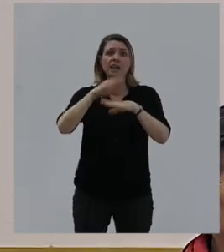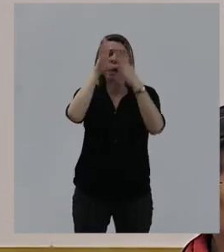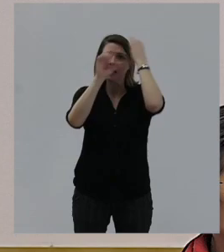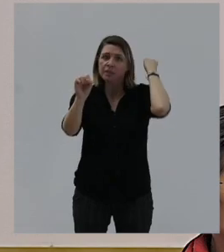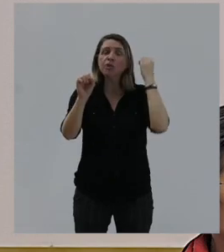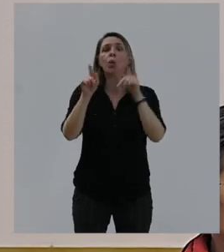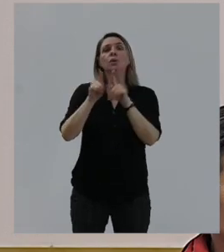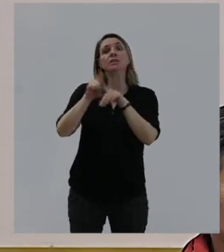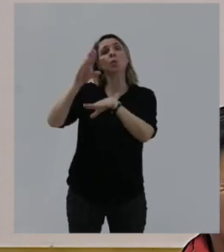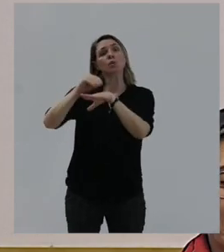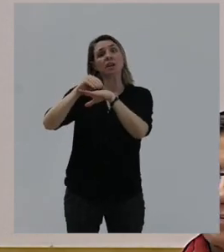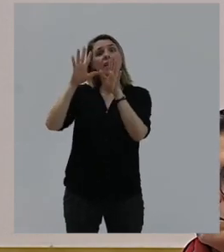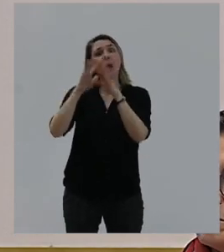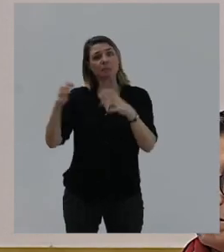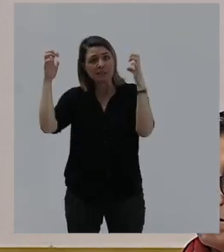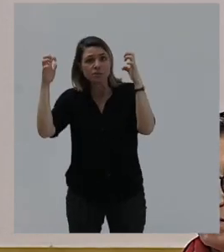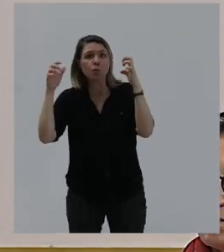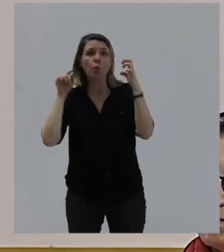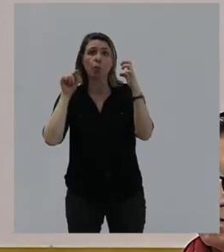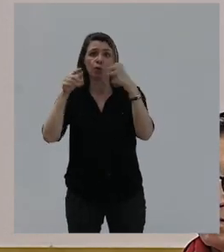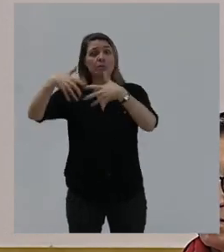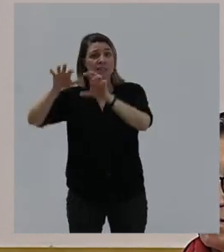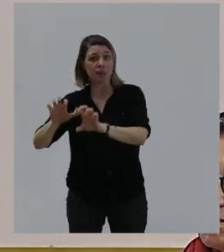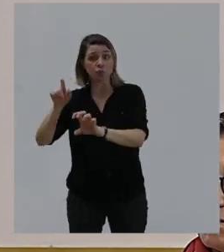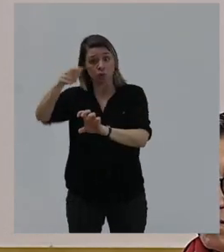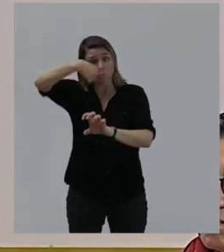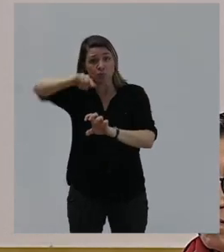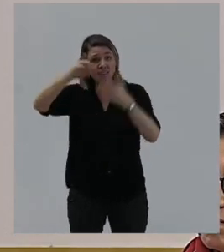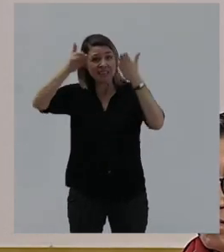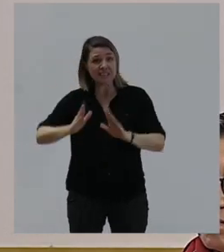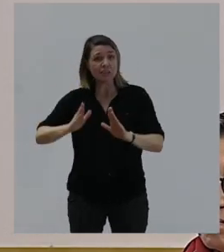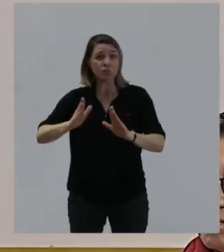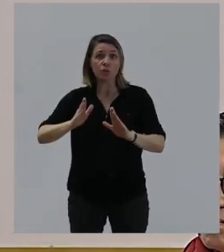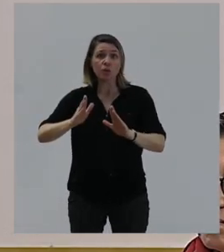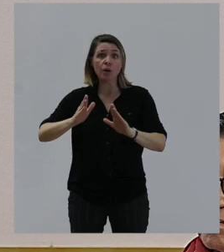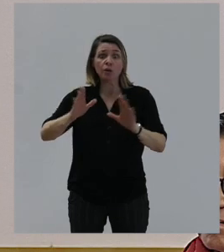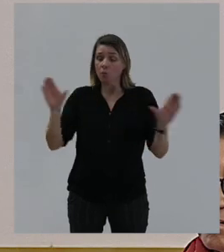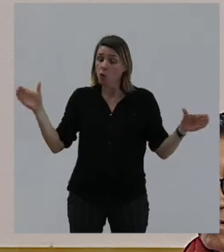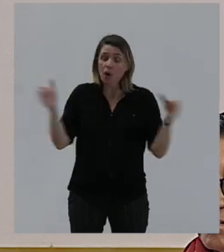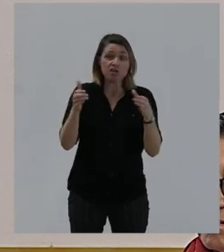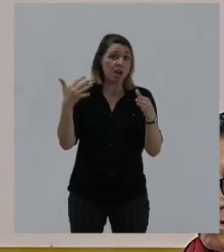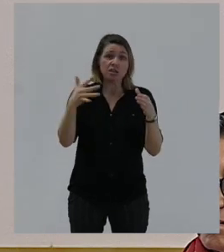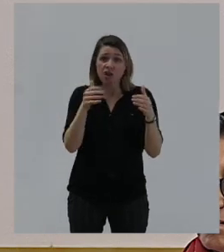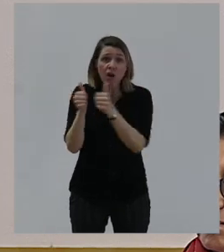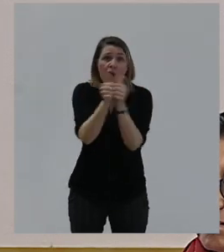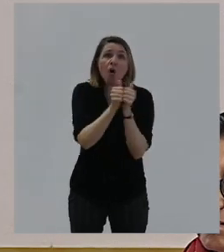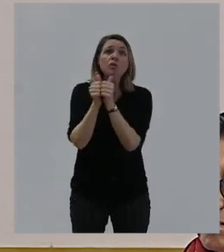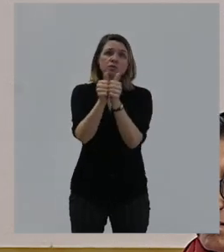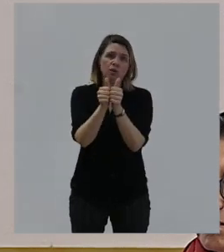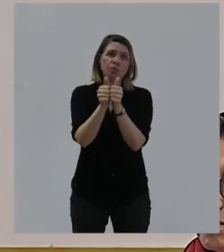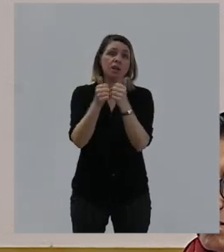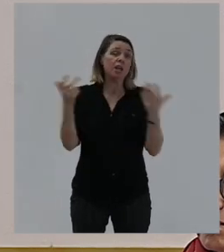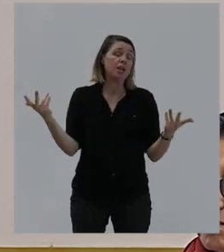le conseil d'administration, prennent en fait toutes ces décisions de façon très très collégiale et qui sont